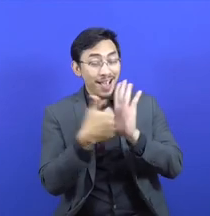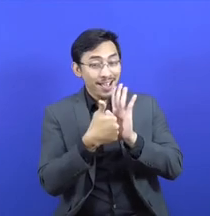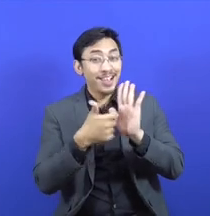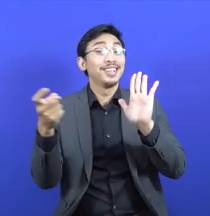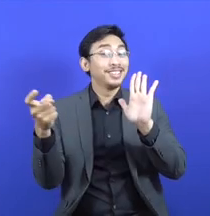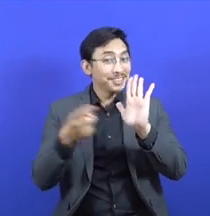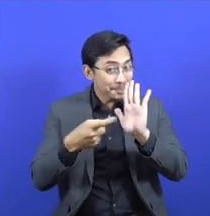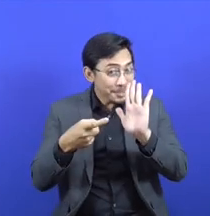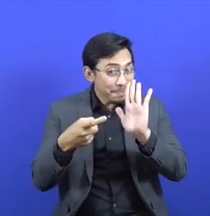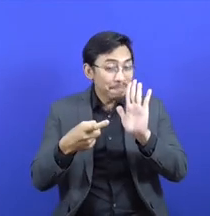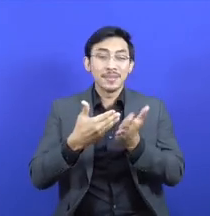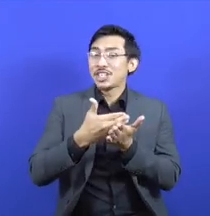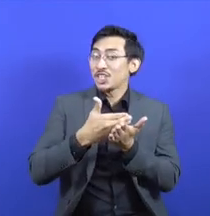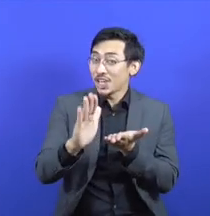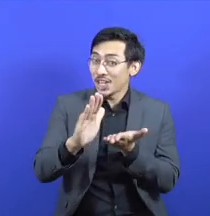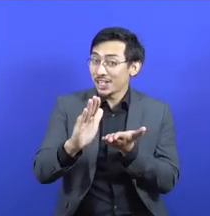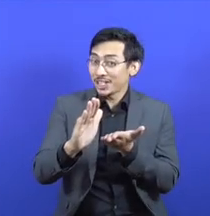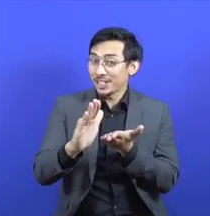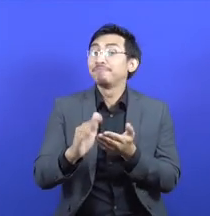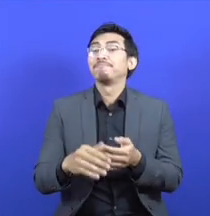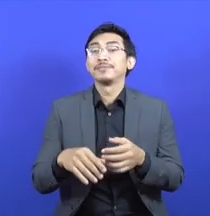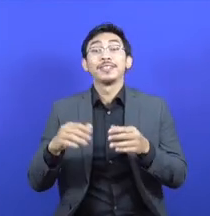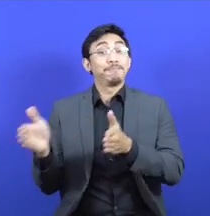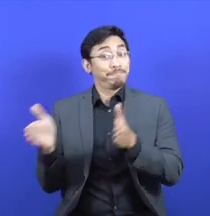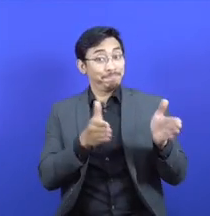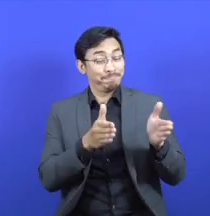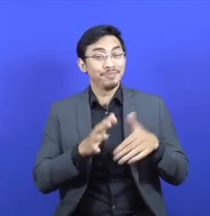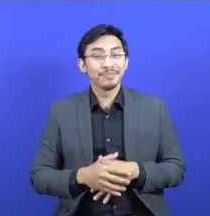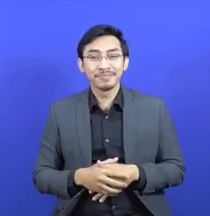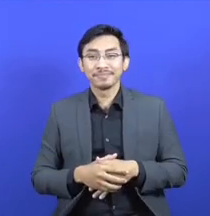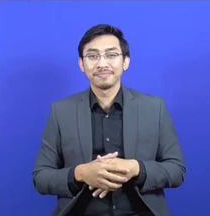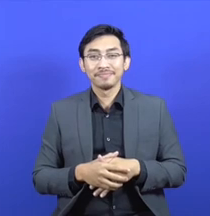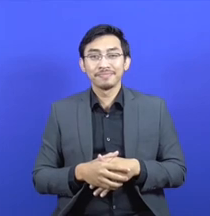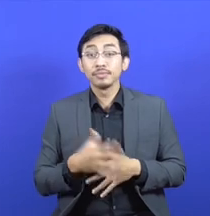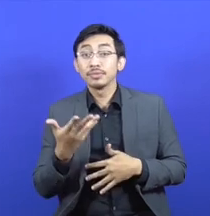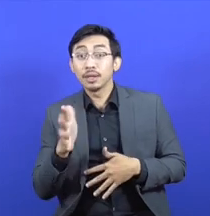like, subscribe, share channel